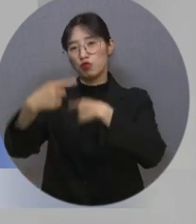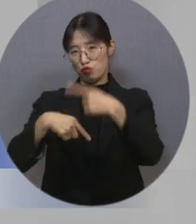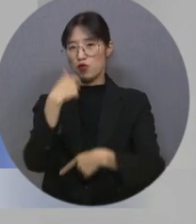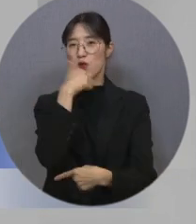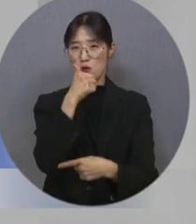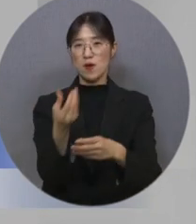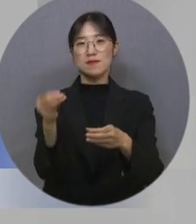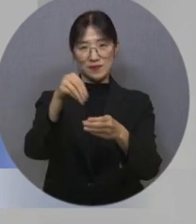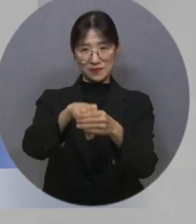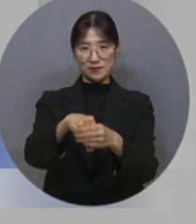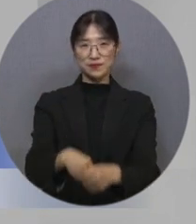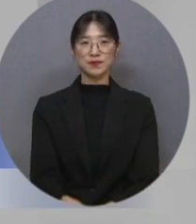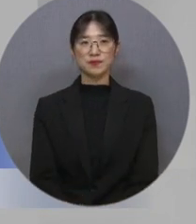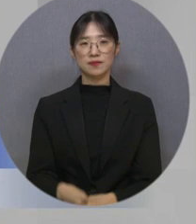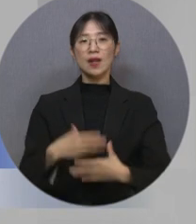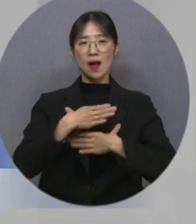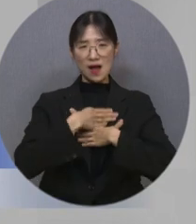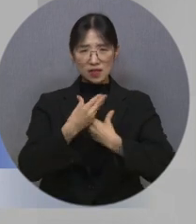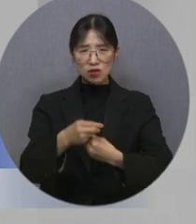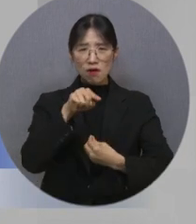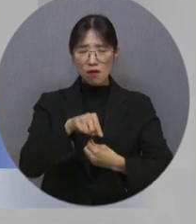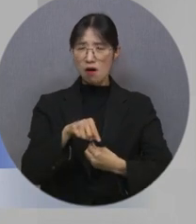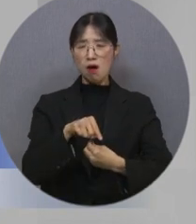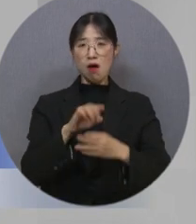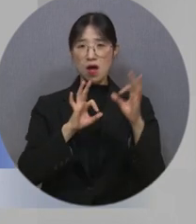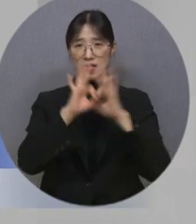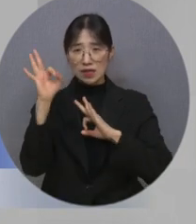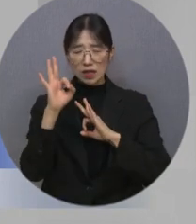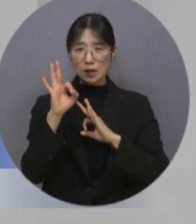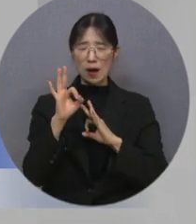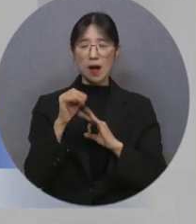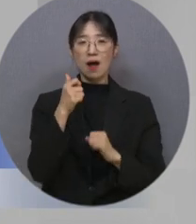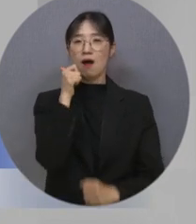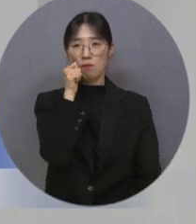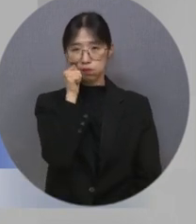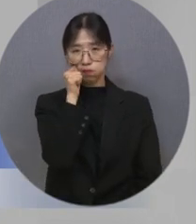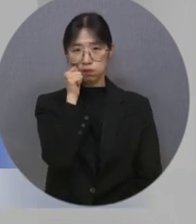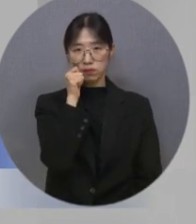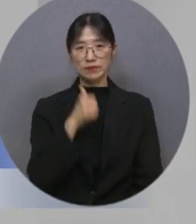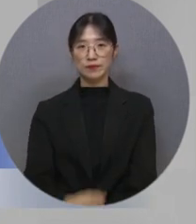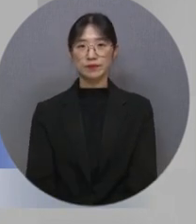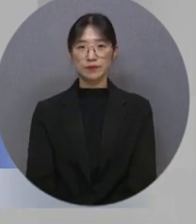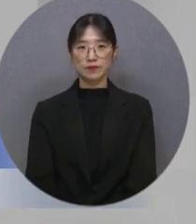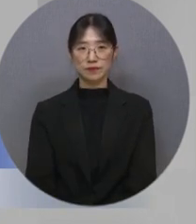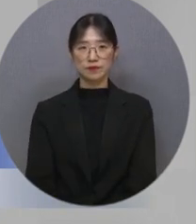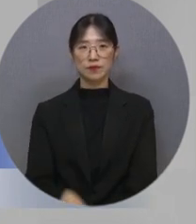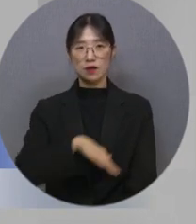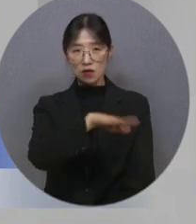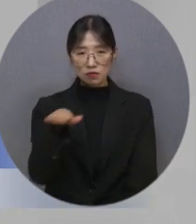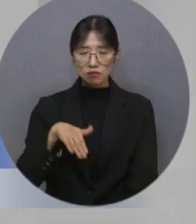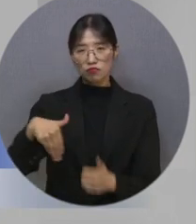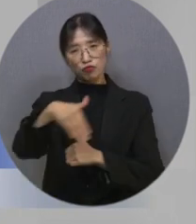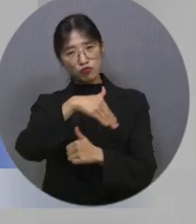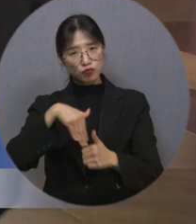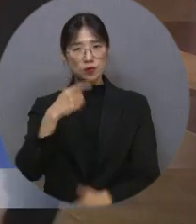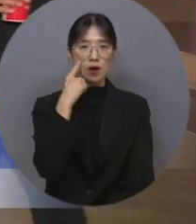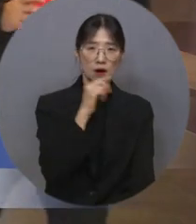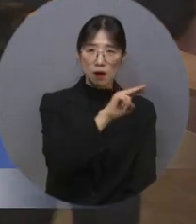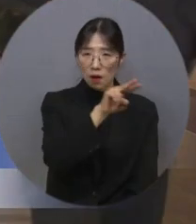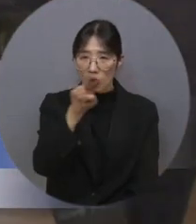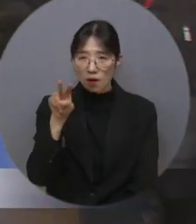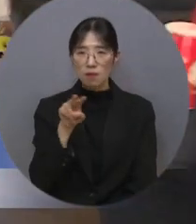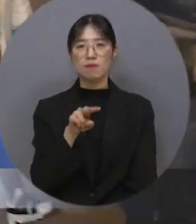포함되어 있다고 합니다 안전만큼은 어떠한 실수나 빈틈이 있어서는 절대 안 됩니다 우리 주변을 둘러보면